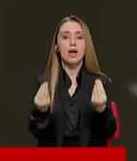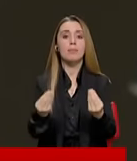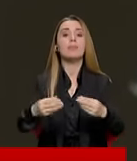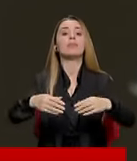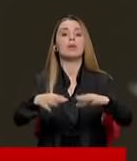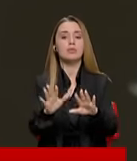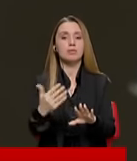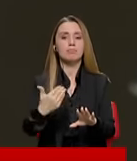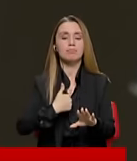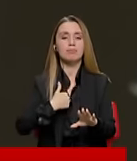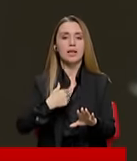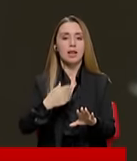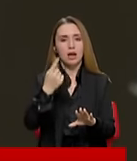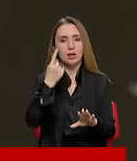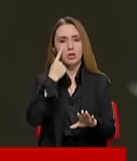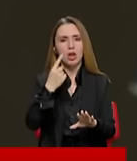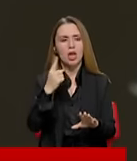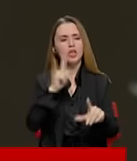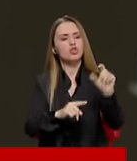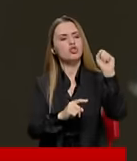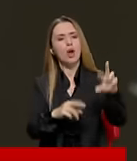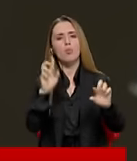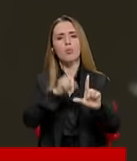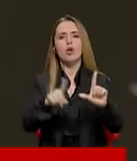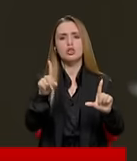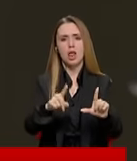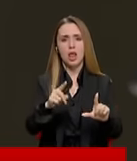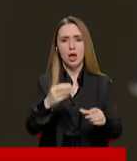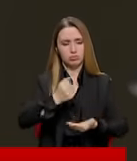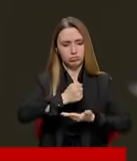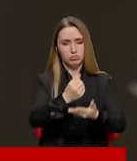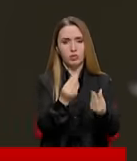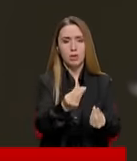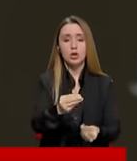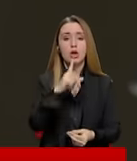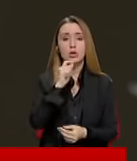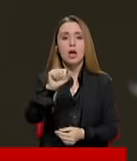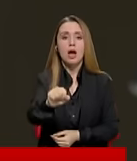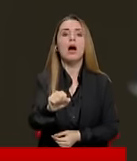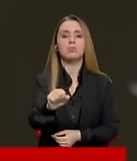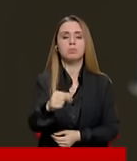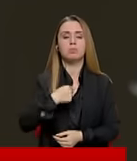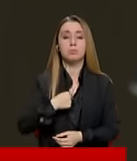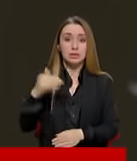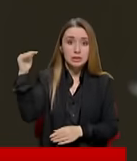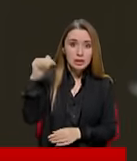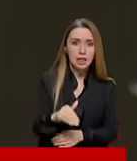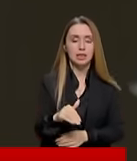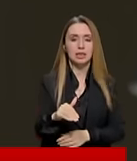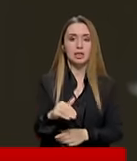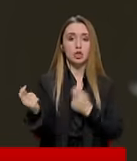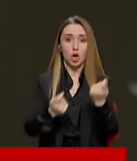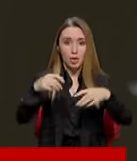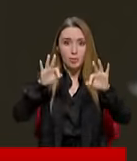yerine benim ifademde çöp projelere para ayırmışlar onlara verdikleri sözü tutmamış biz gelir gelmez hemen